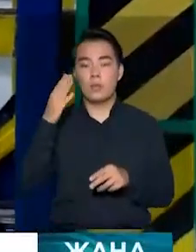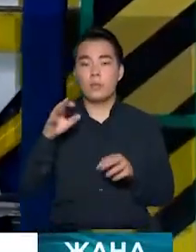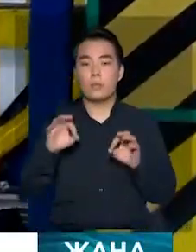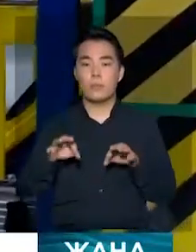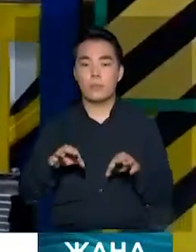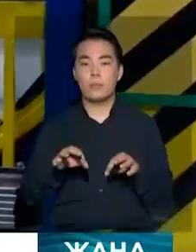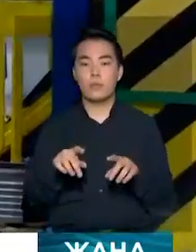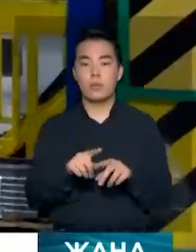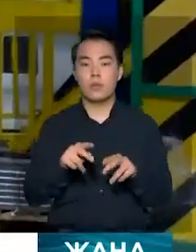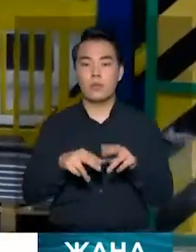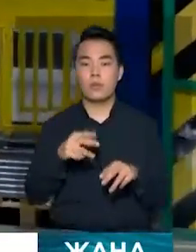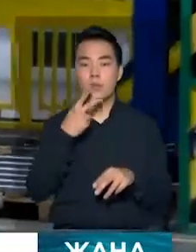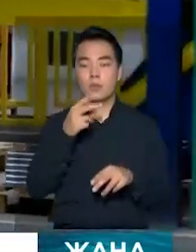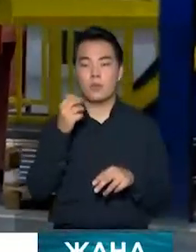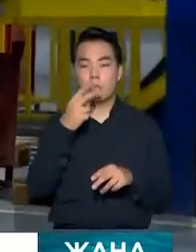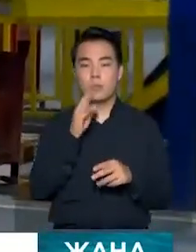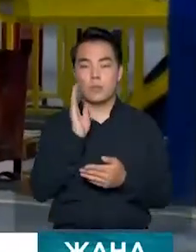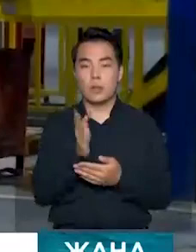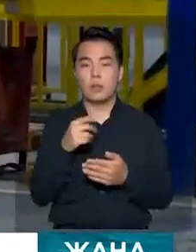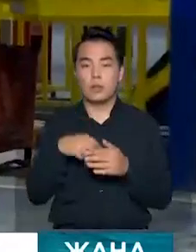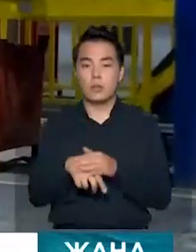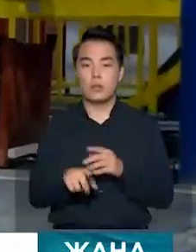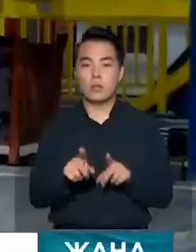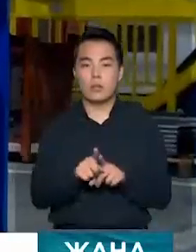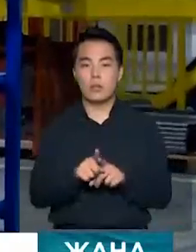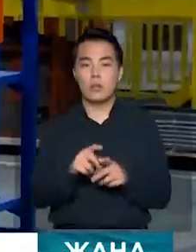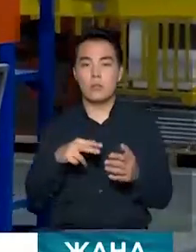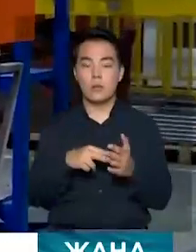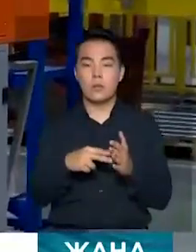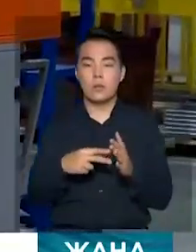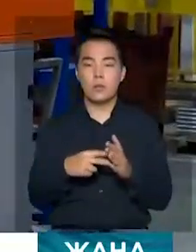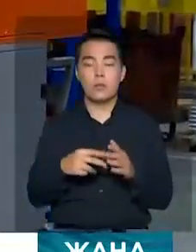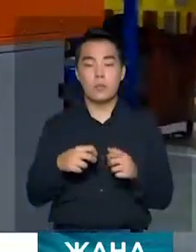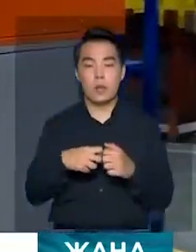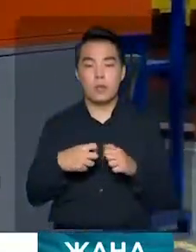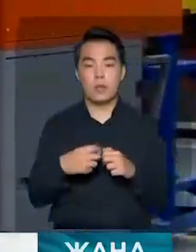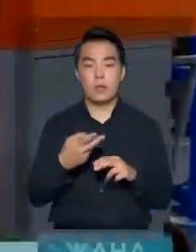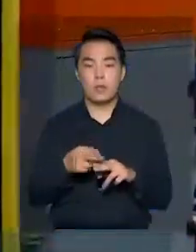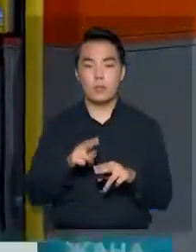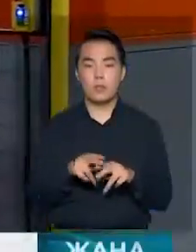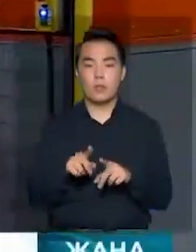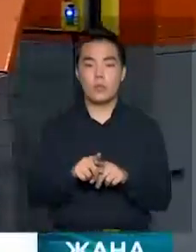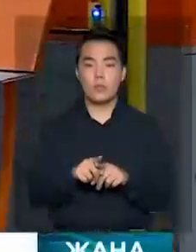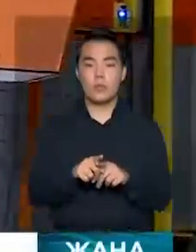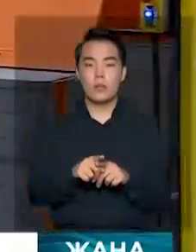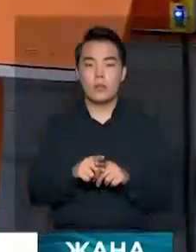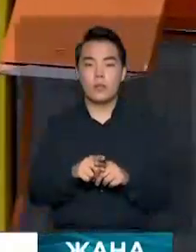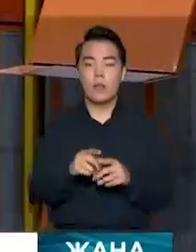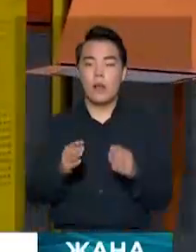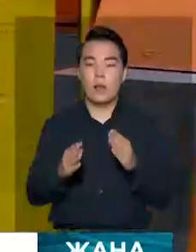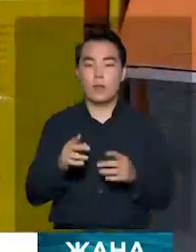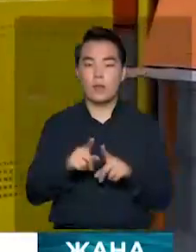құрастыру саласында мамандар тапшы. Дегенмен де бұл мәселені басқа өндіріс орындарындағыдай автоматтандырылған жүйе